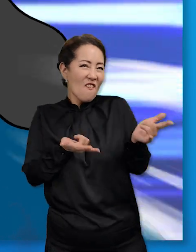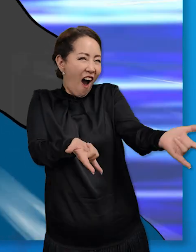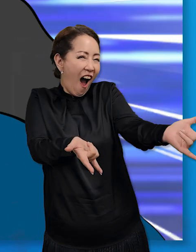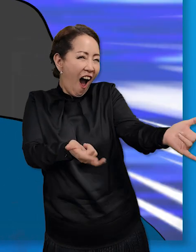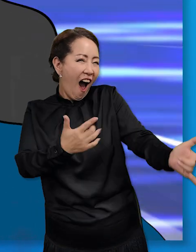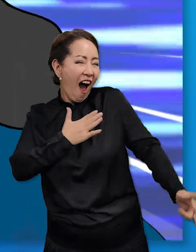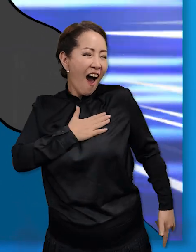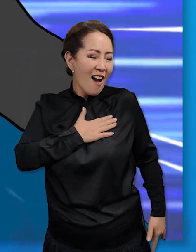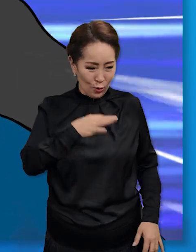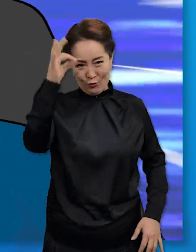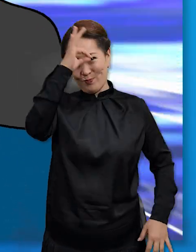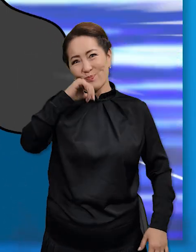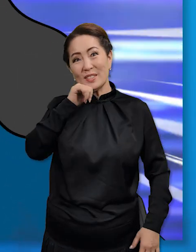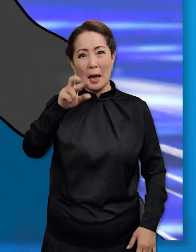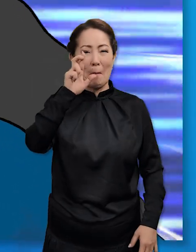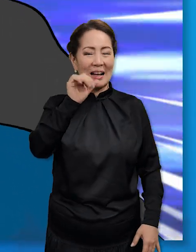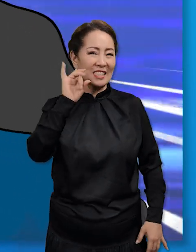Spider-Man. Опш.